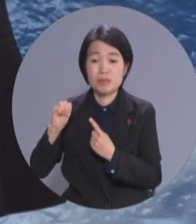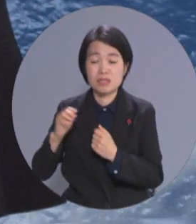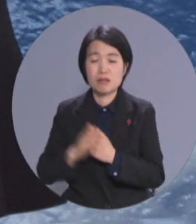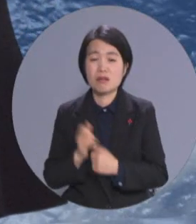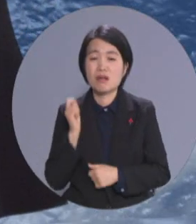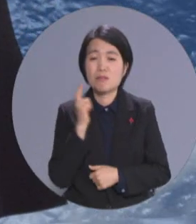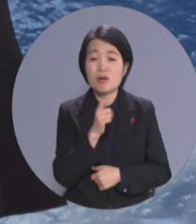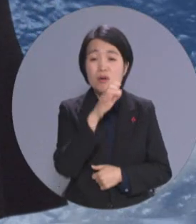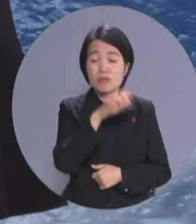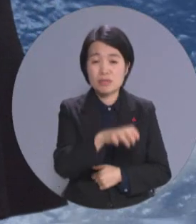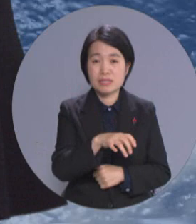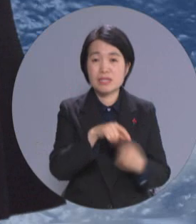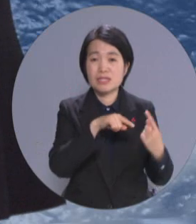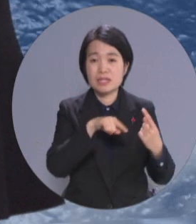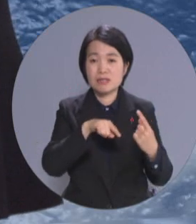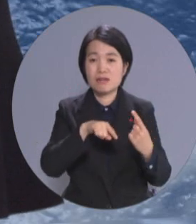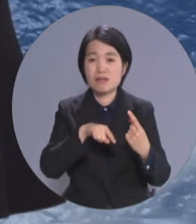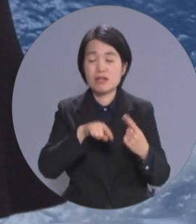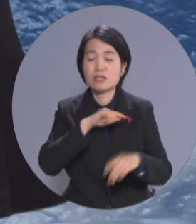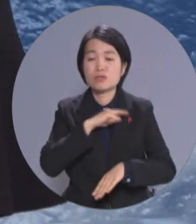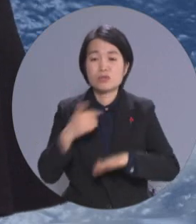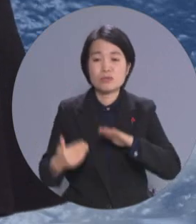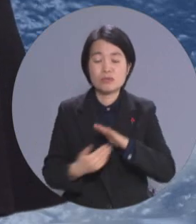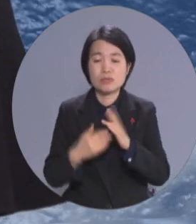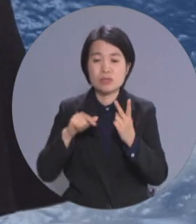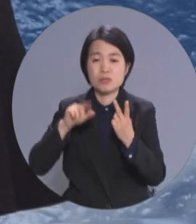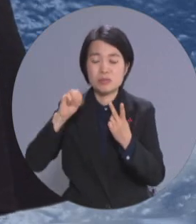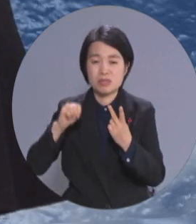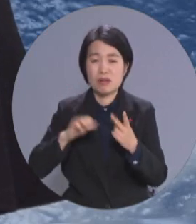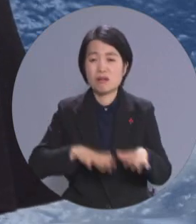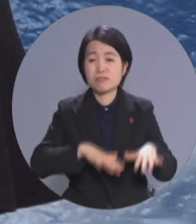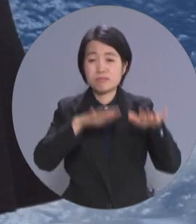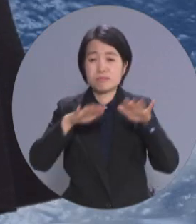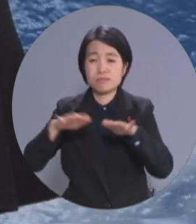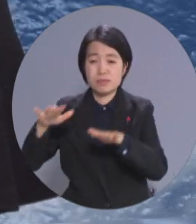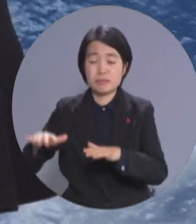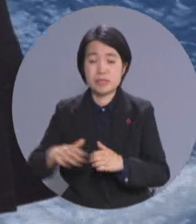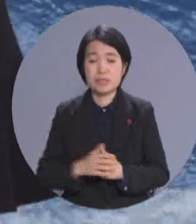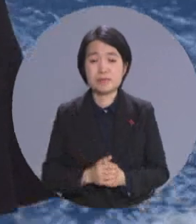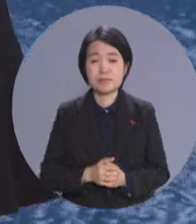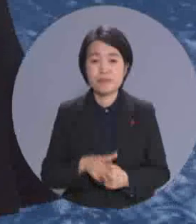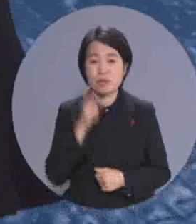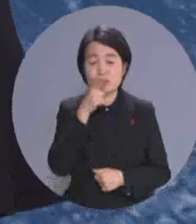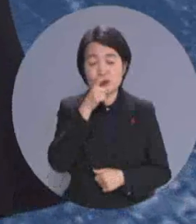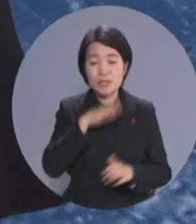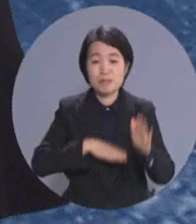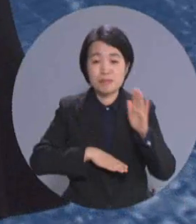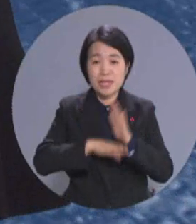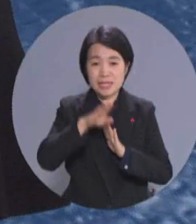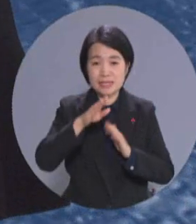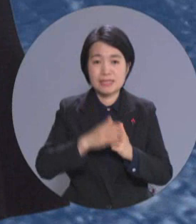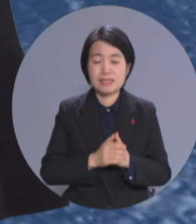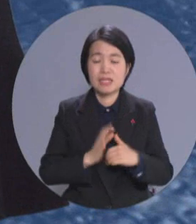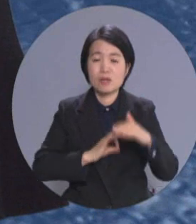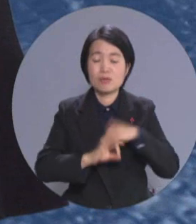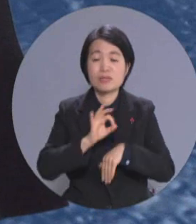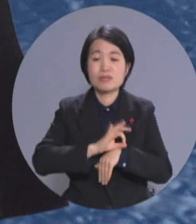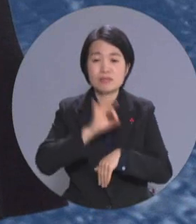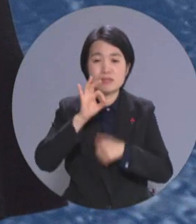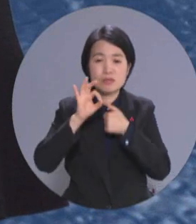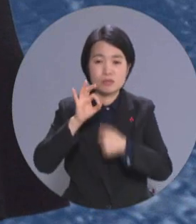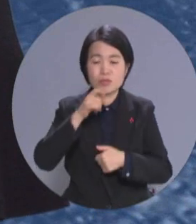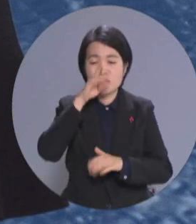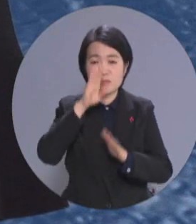1.5m 먼 바다에서는 1에서 최고 2.5m 일겠습니다 여수에 내일 만조 시각은 오전 10시